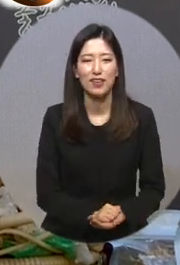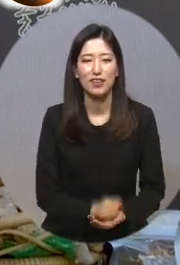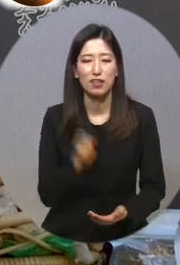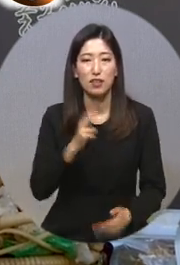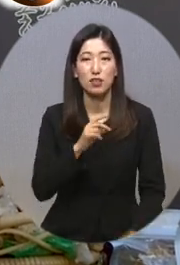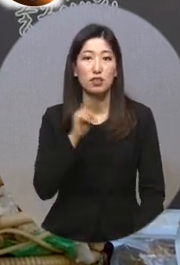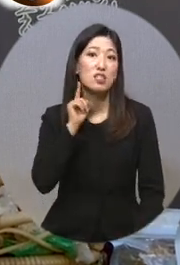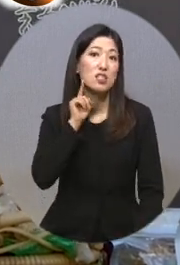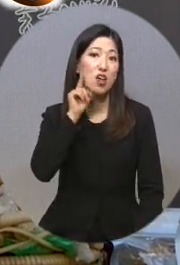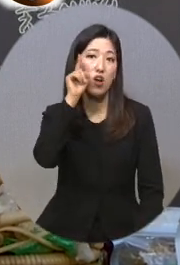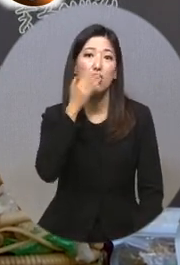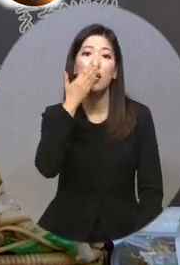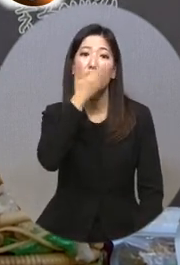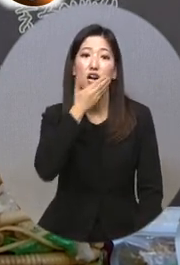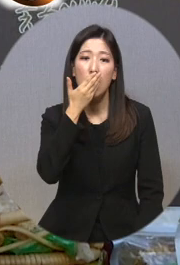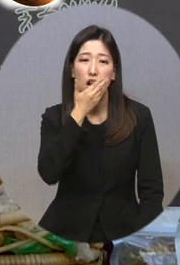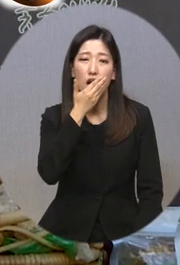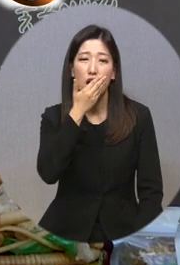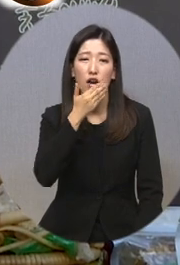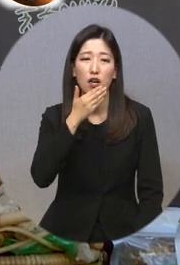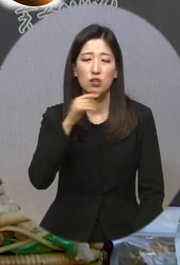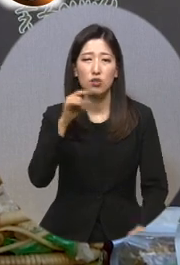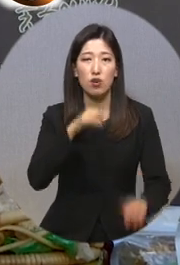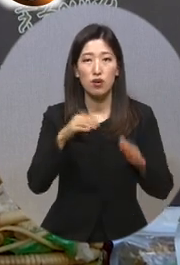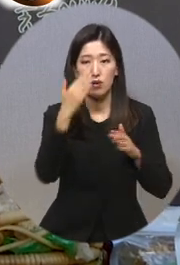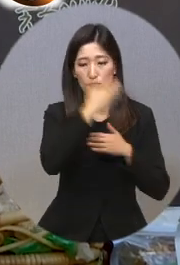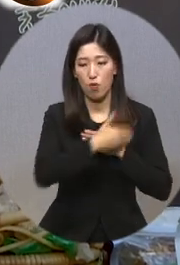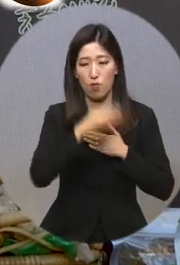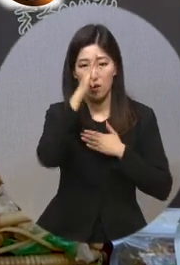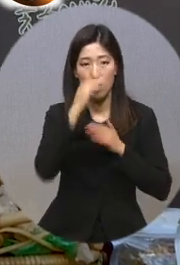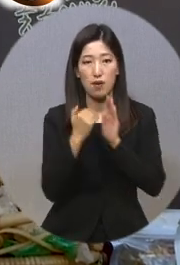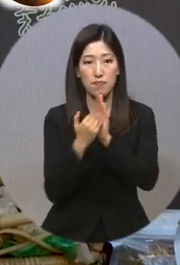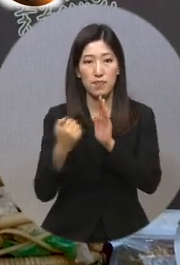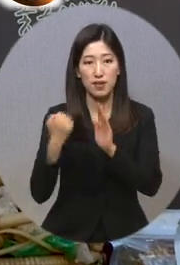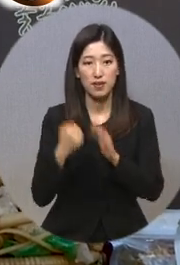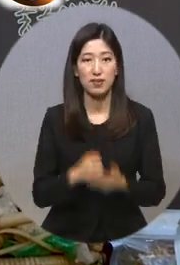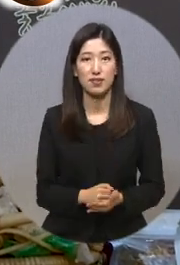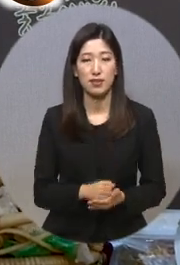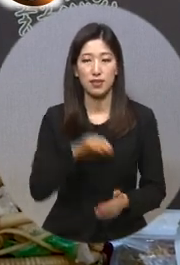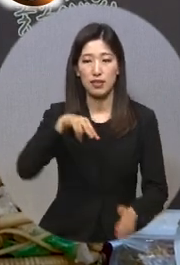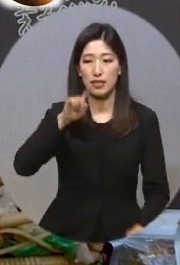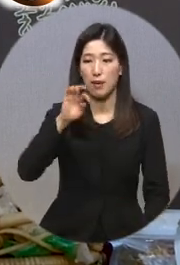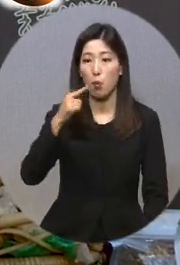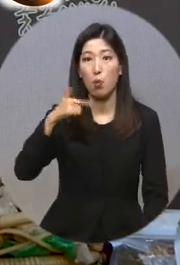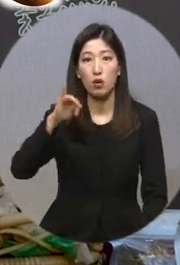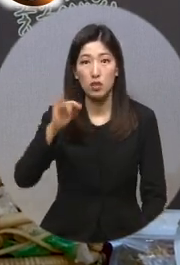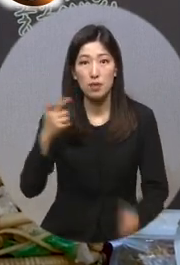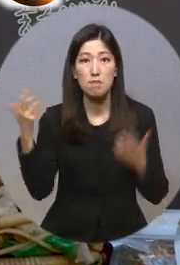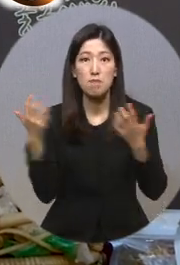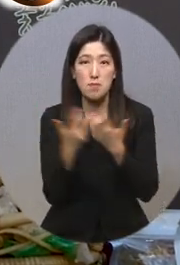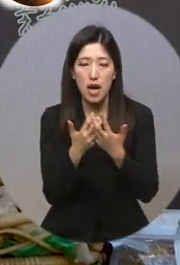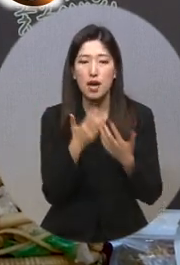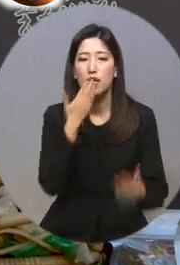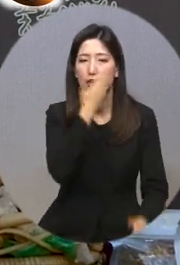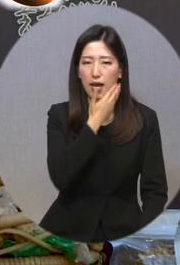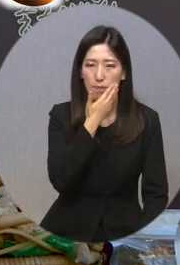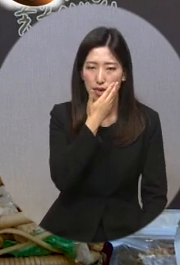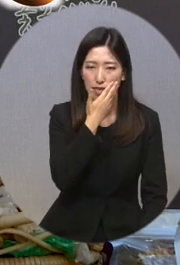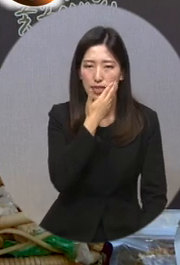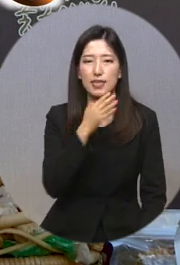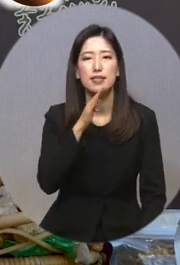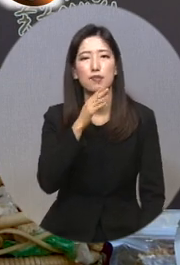혈당과 콜레스테롤, 면역력, 불면증 개선할 수 있으며 사포닌과 높은 함량의 단백질과